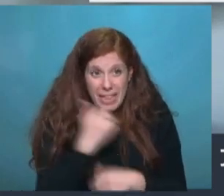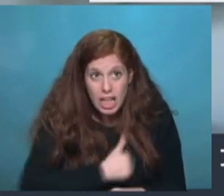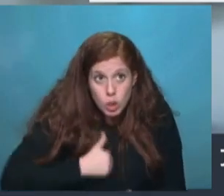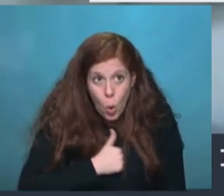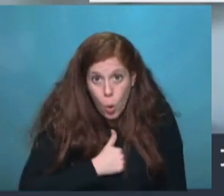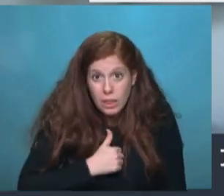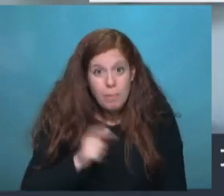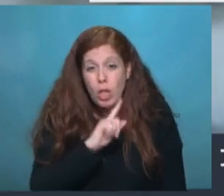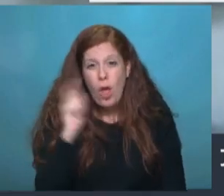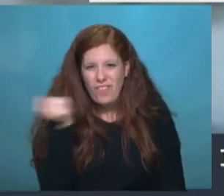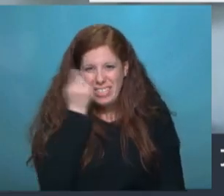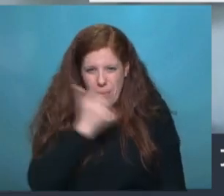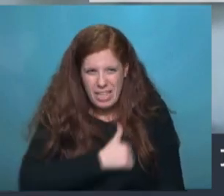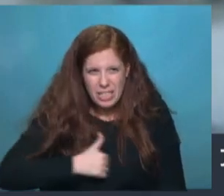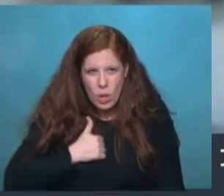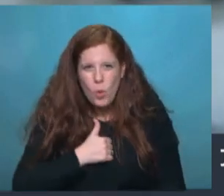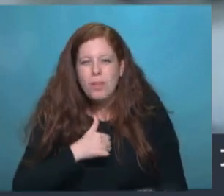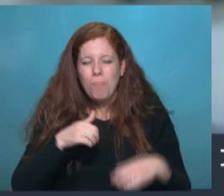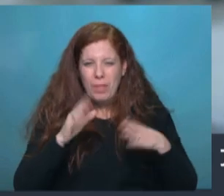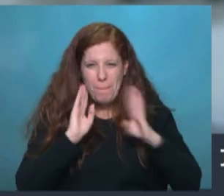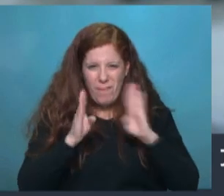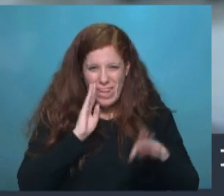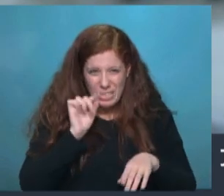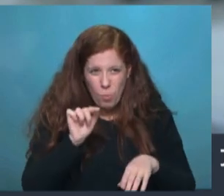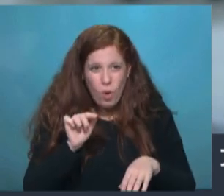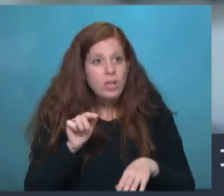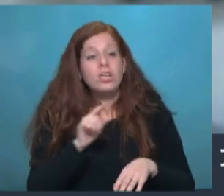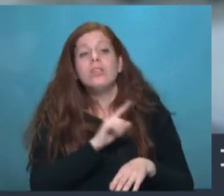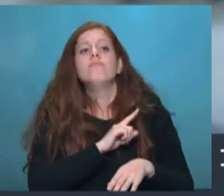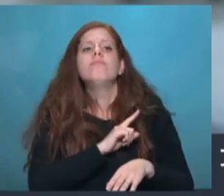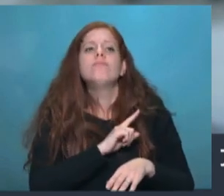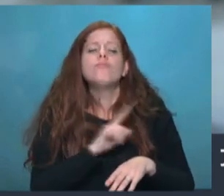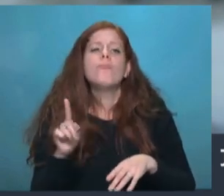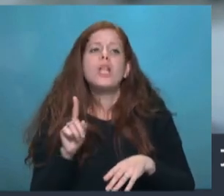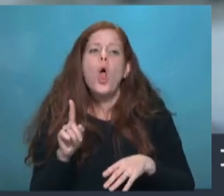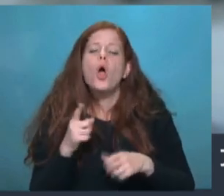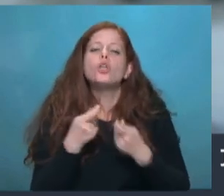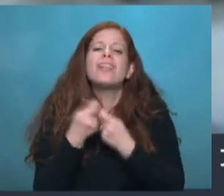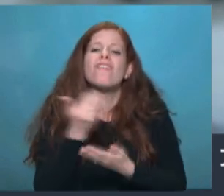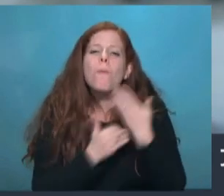לא תפרסם התנצלות בדף הפייסבוק שלך, שאתה לא תשתף פעולה